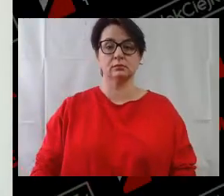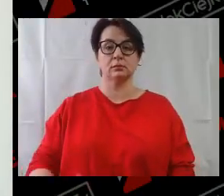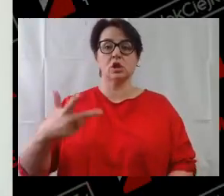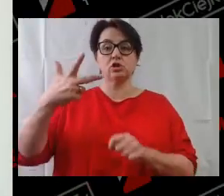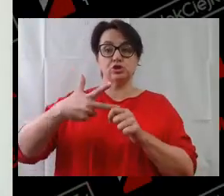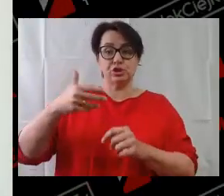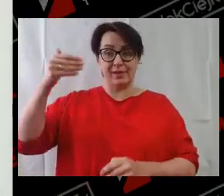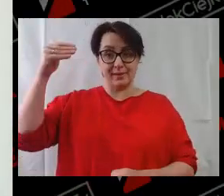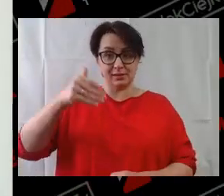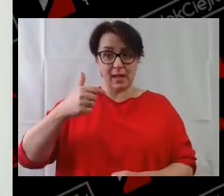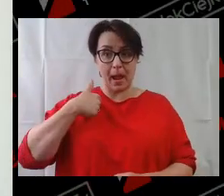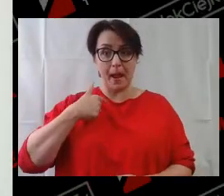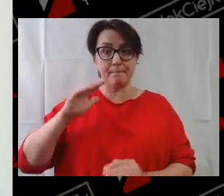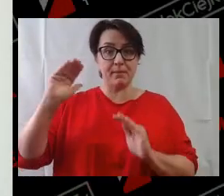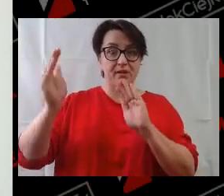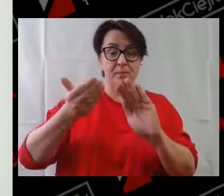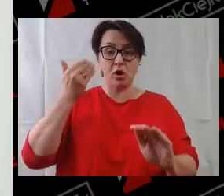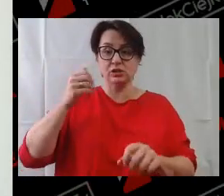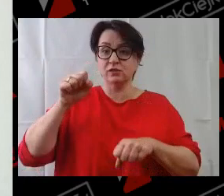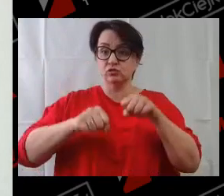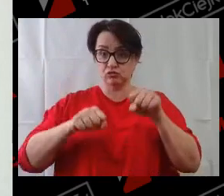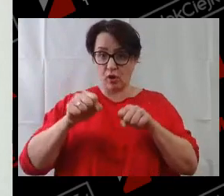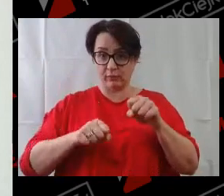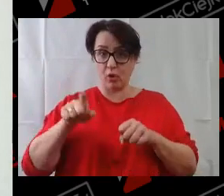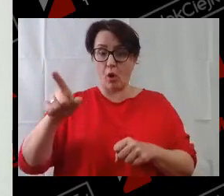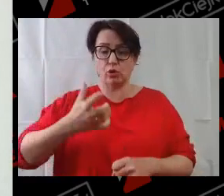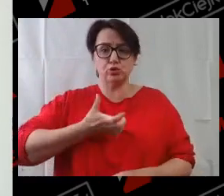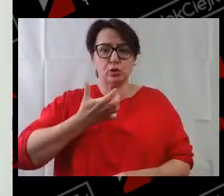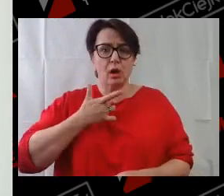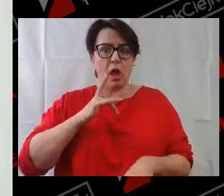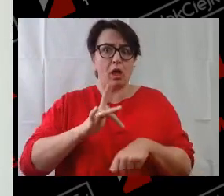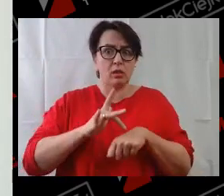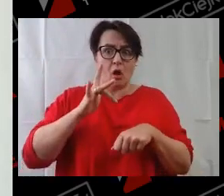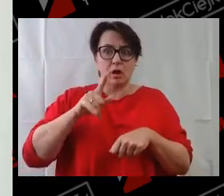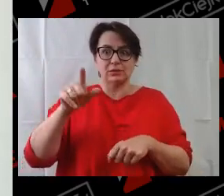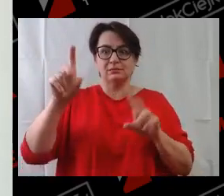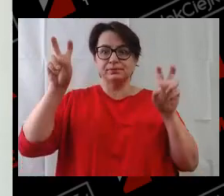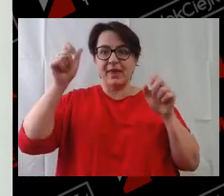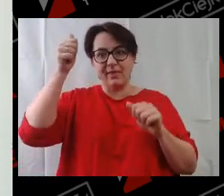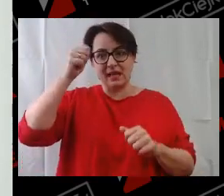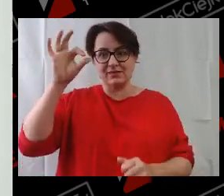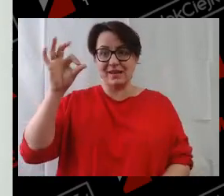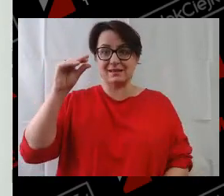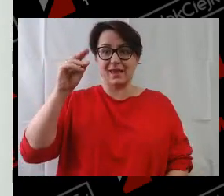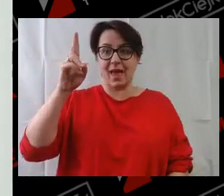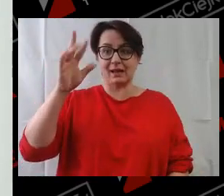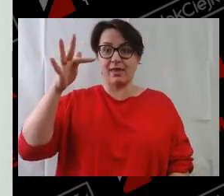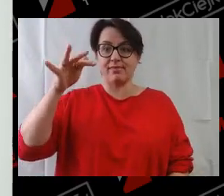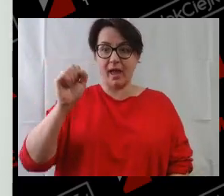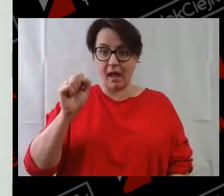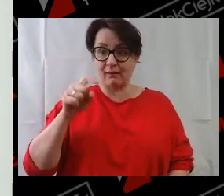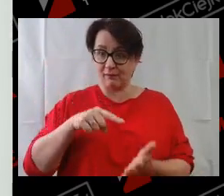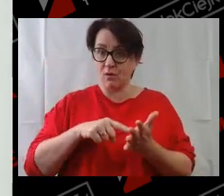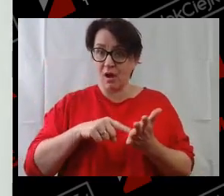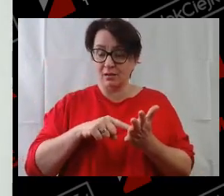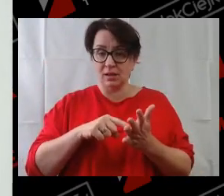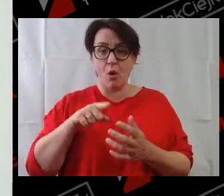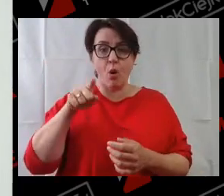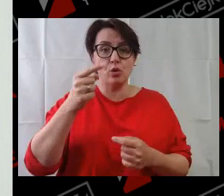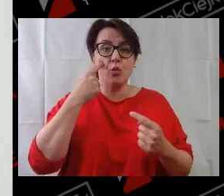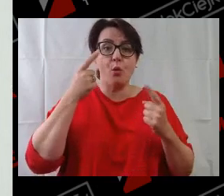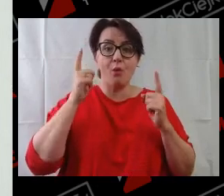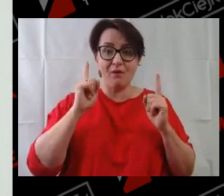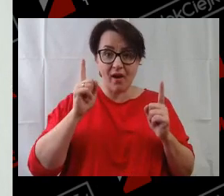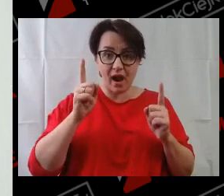30.000 poczuli się dotknięci określeniem sekta właśnie i uważają